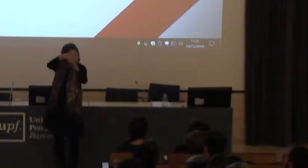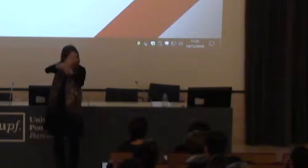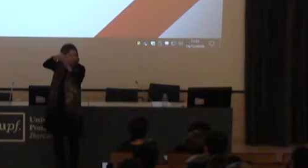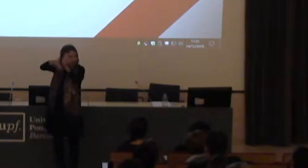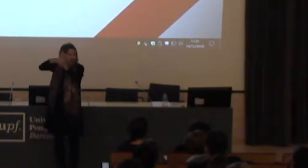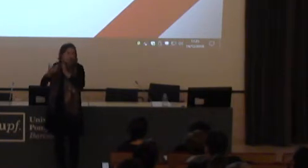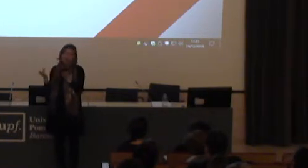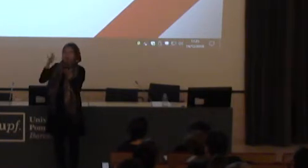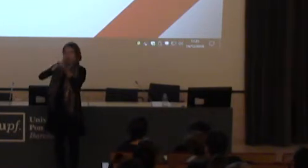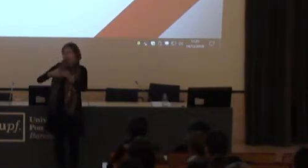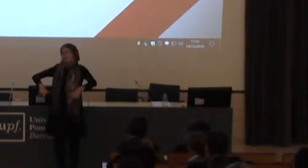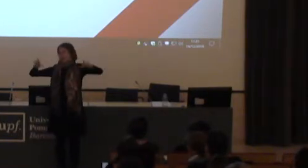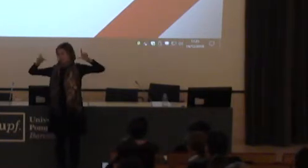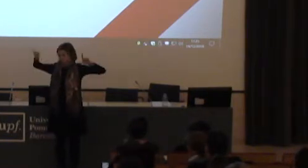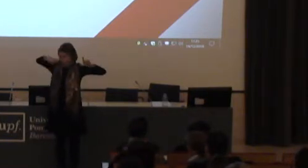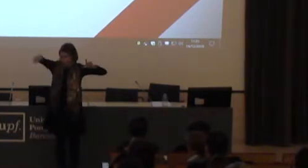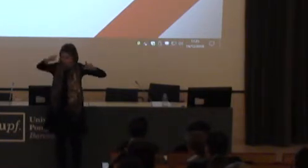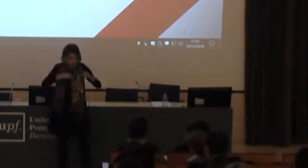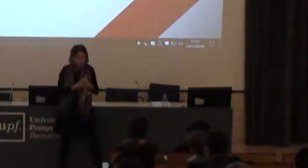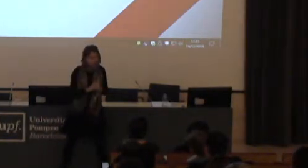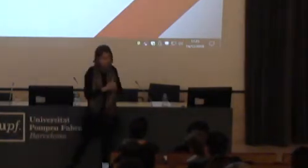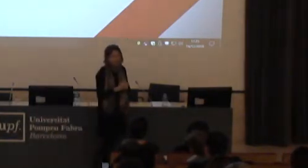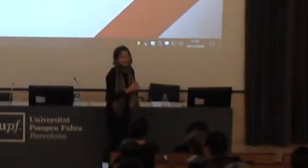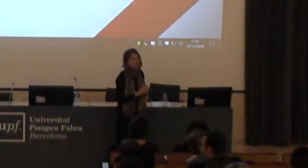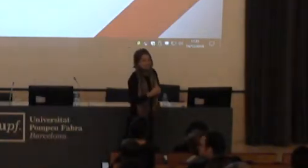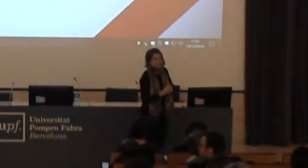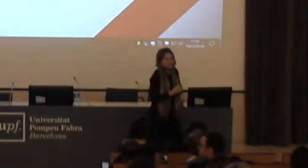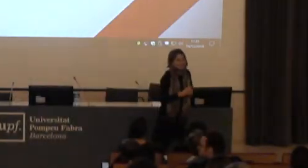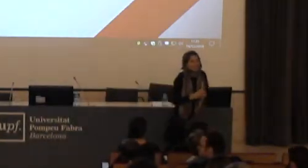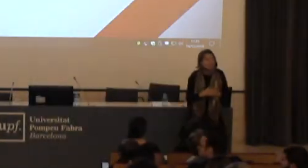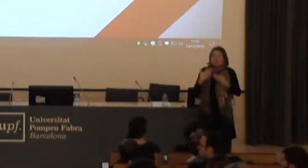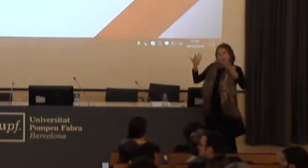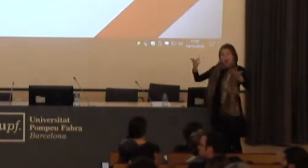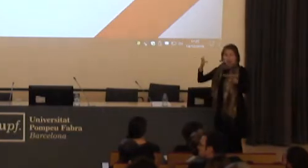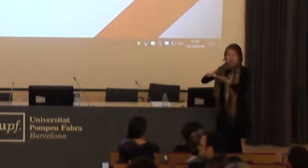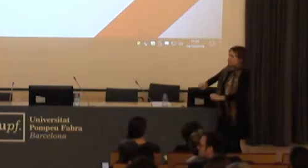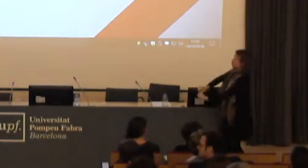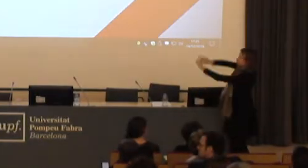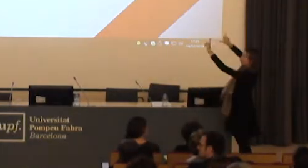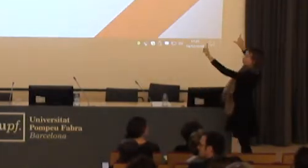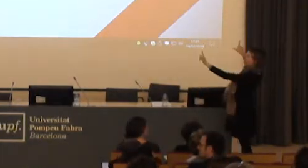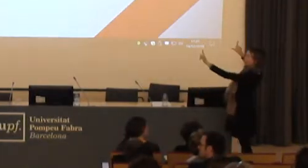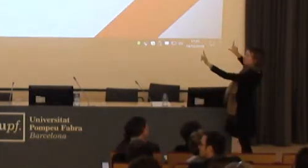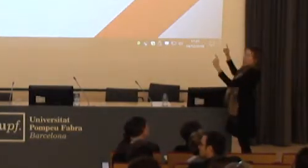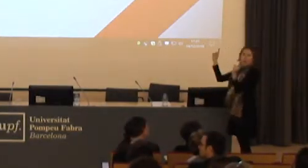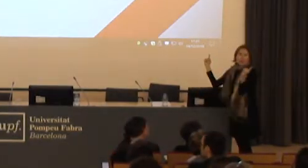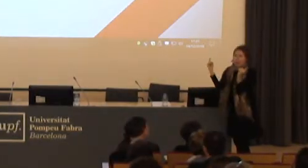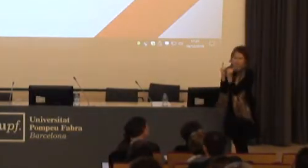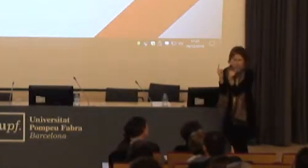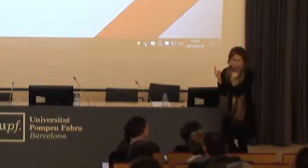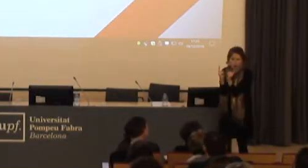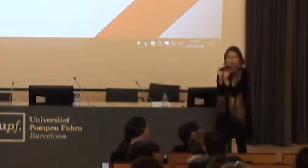I fins ara hem tingut la participació d'altres persones, però ara serà el